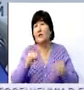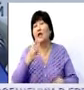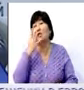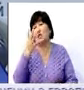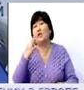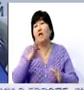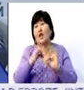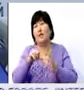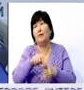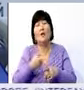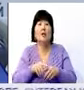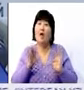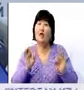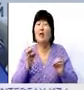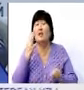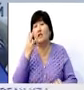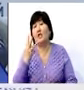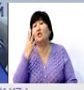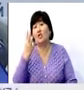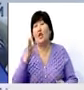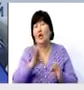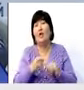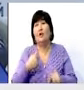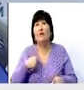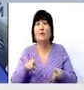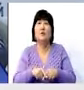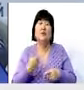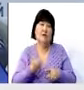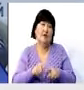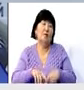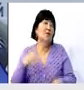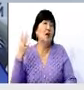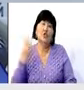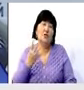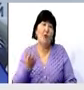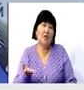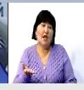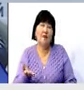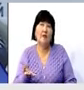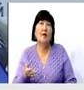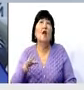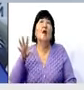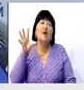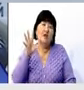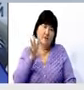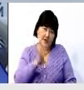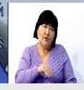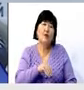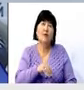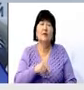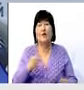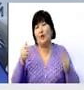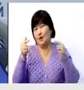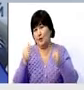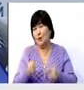4 Олимпиады. Это нормально, 3-4 Олимпиады. И вот у меня как раз она будет, как бы, 4-я, и все, ну, все